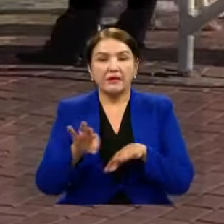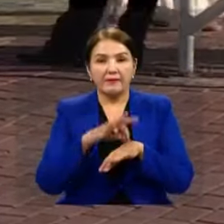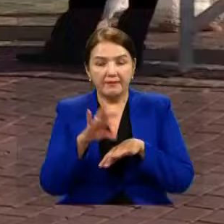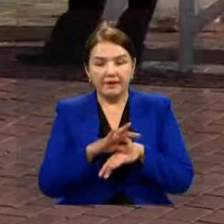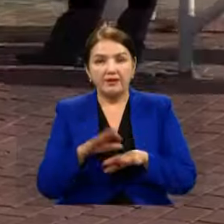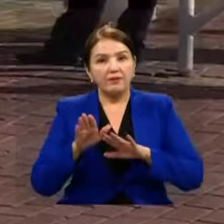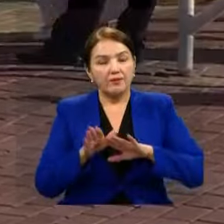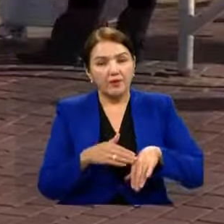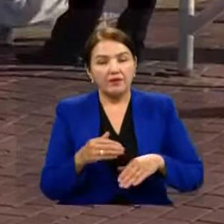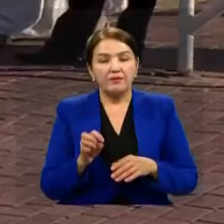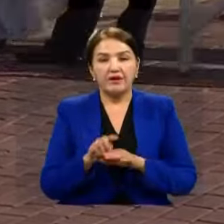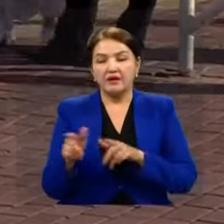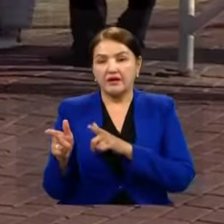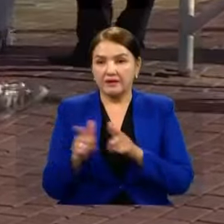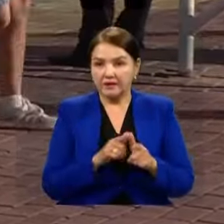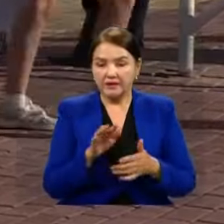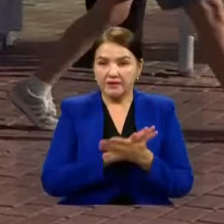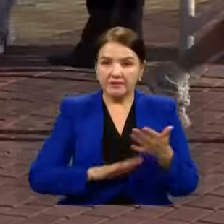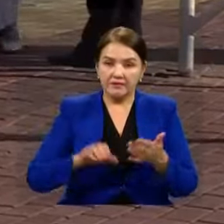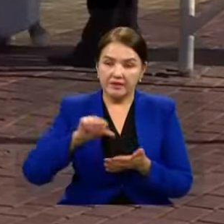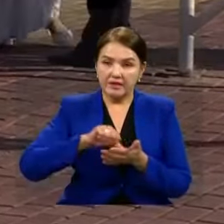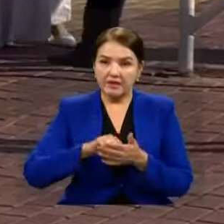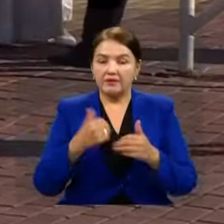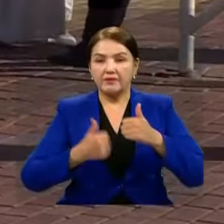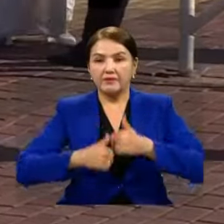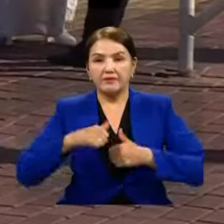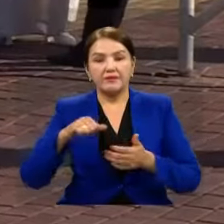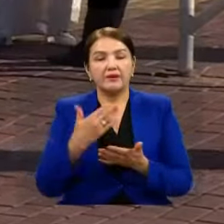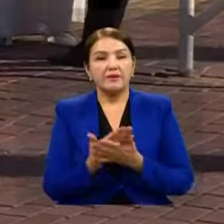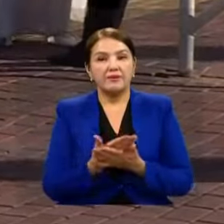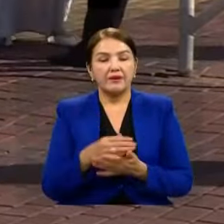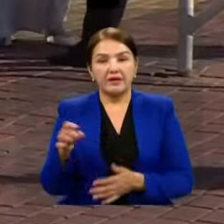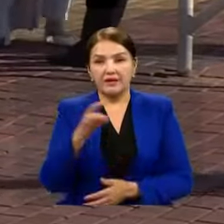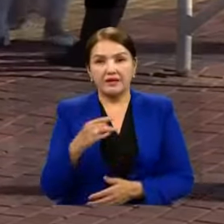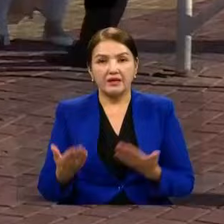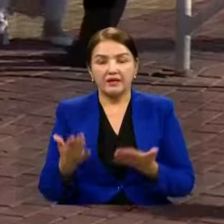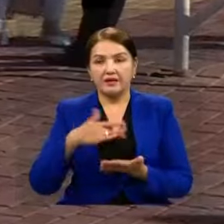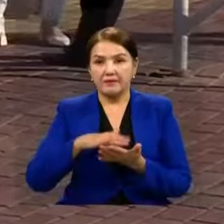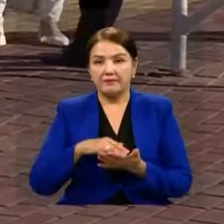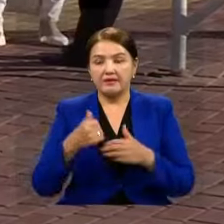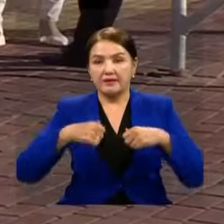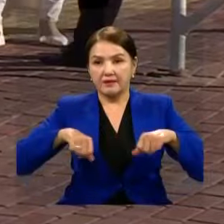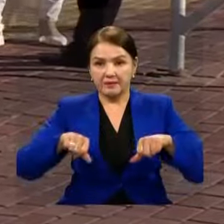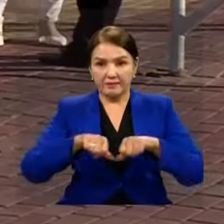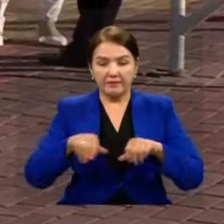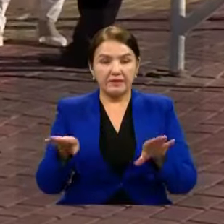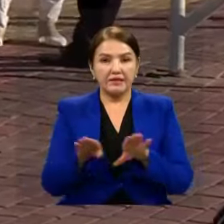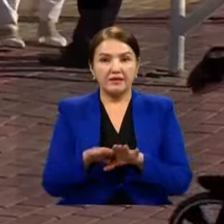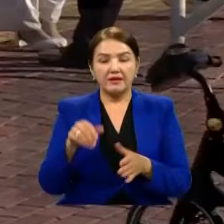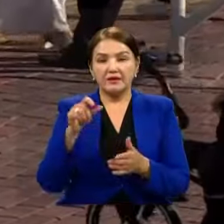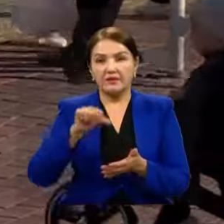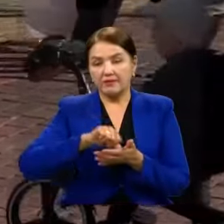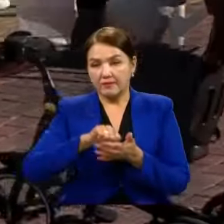После того, как портфолио готов, заявки для участия в конкурсе принимались в районной или же городской комиссии. Также от